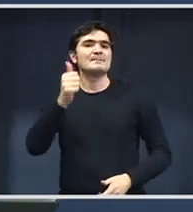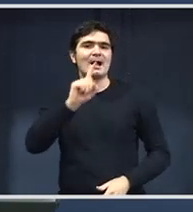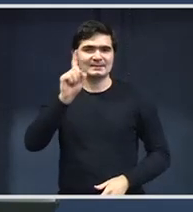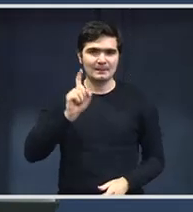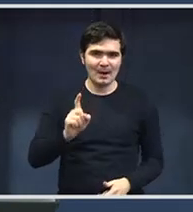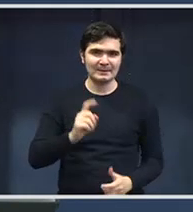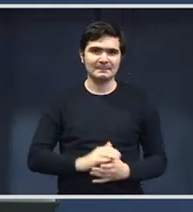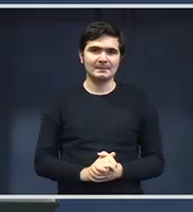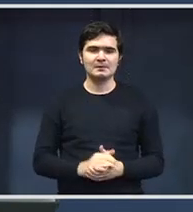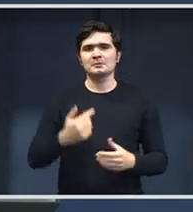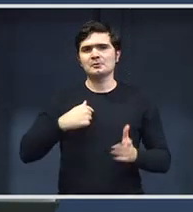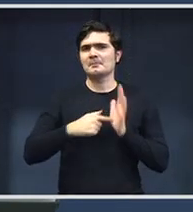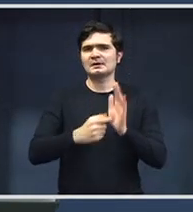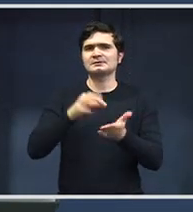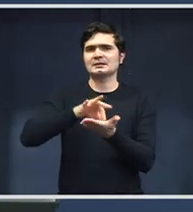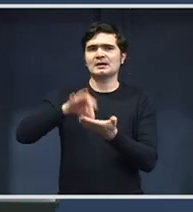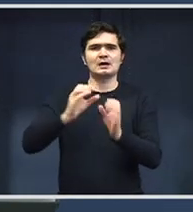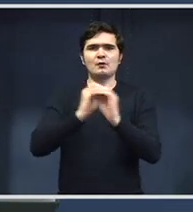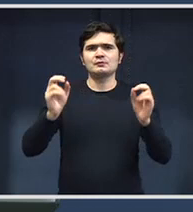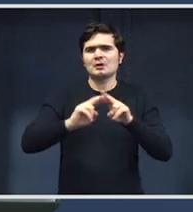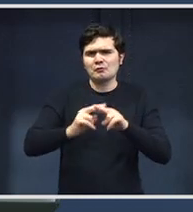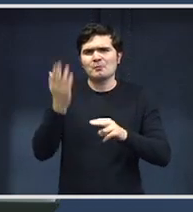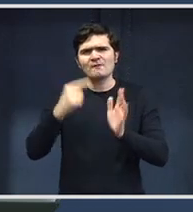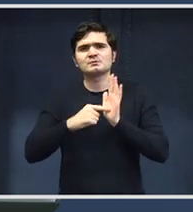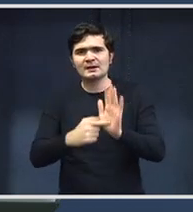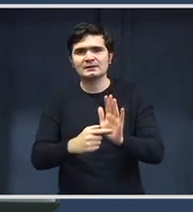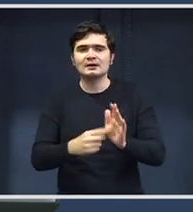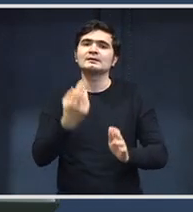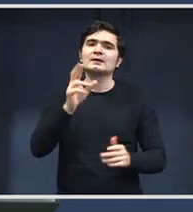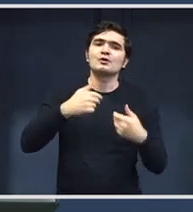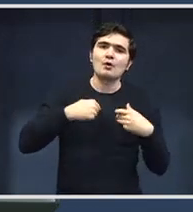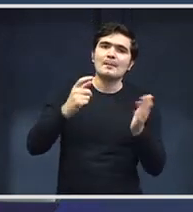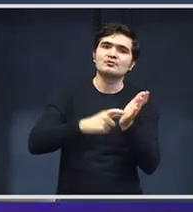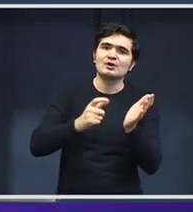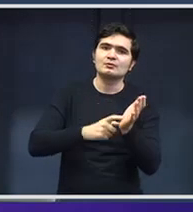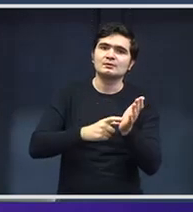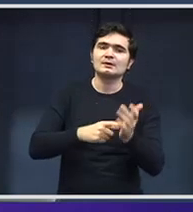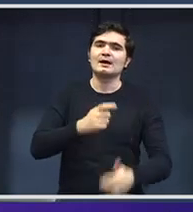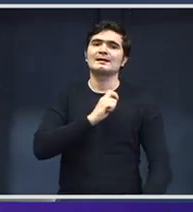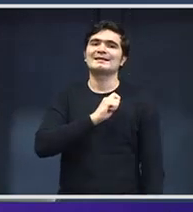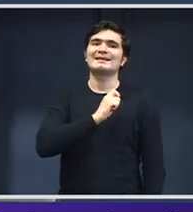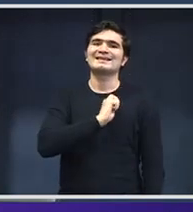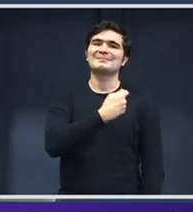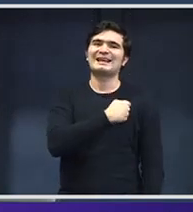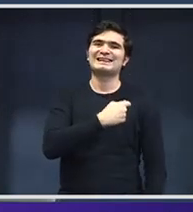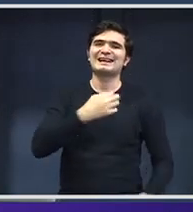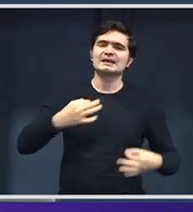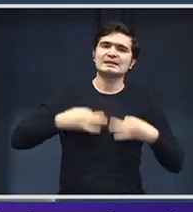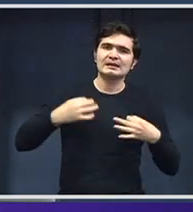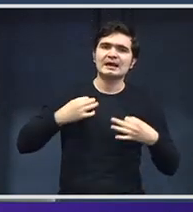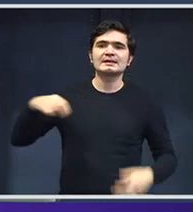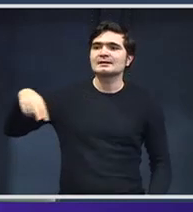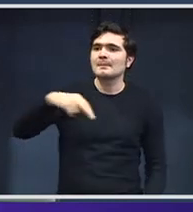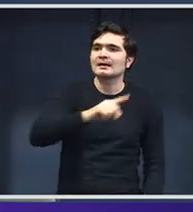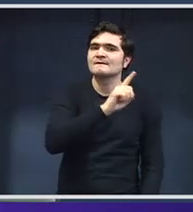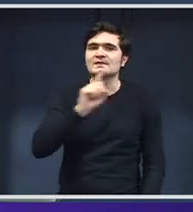La prima întrebare, eu am prezentat datele oficiale așa cum au fost prezentate, dar am cerut inspecției sanitare să meargă în fiecare spital